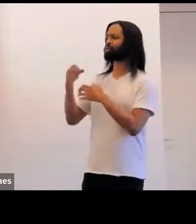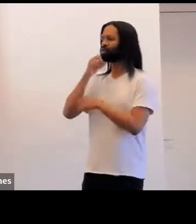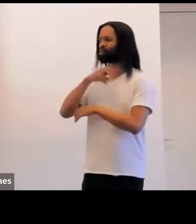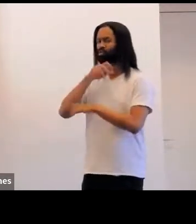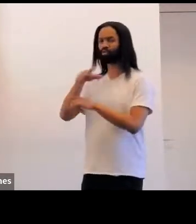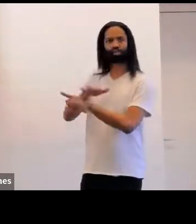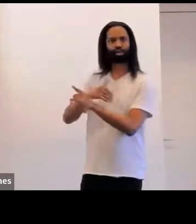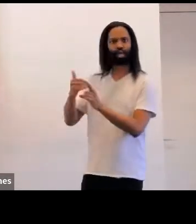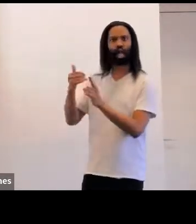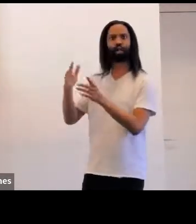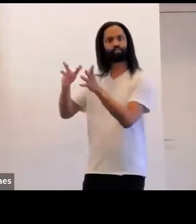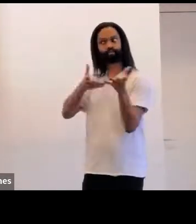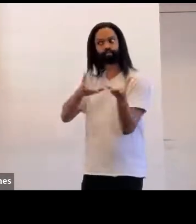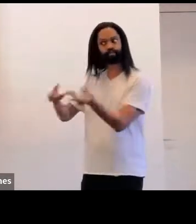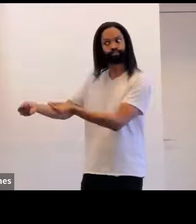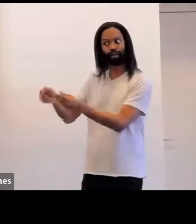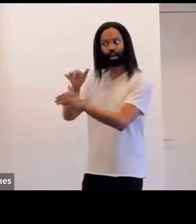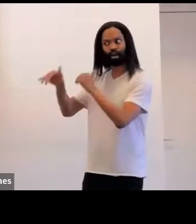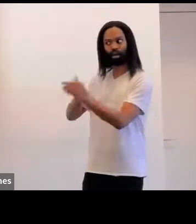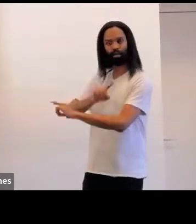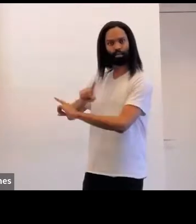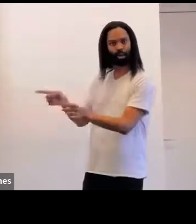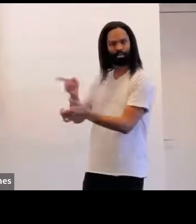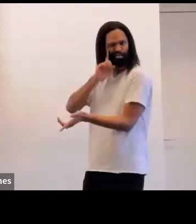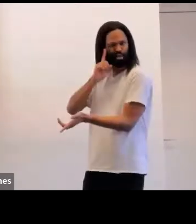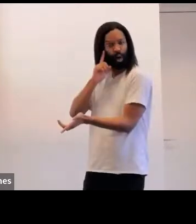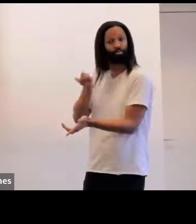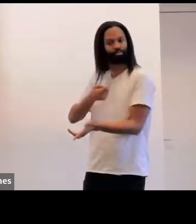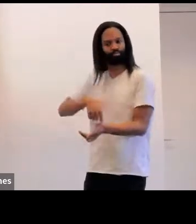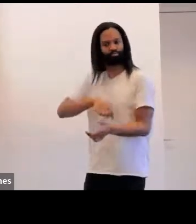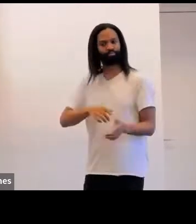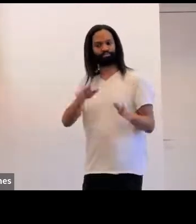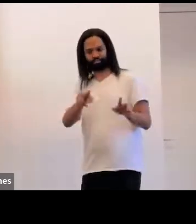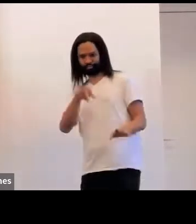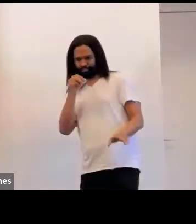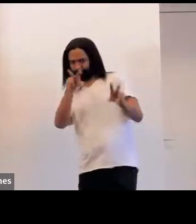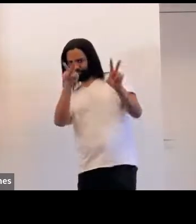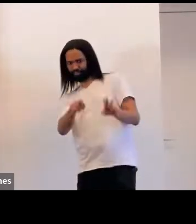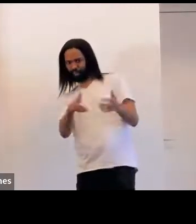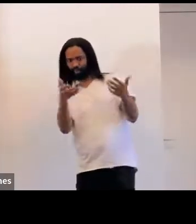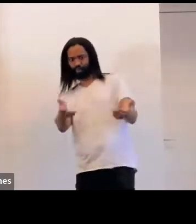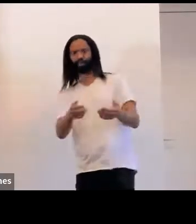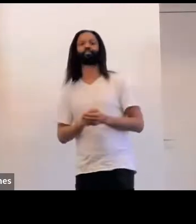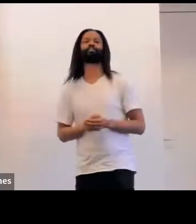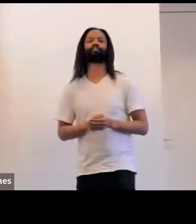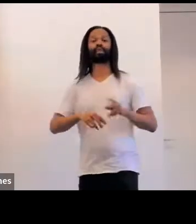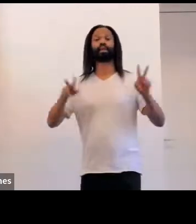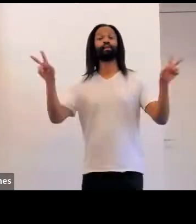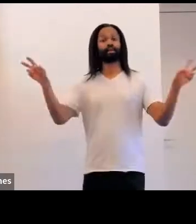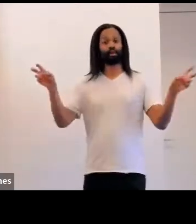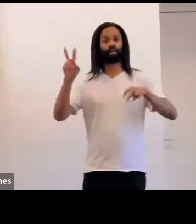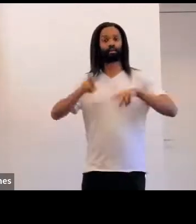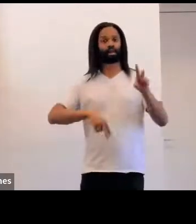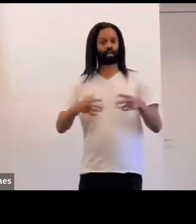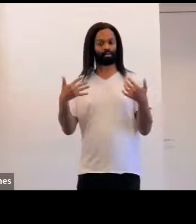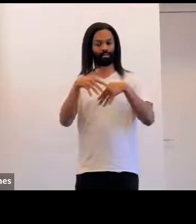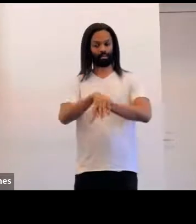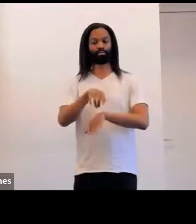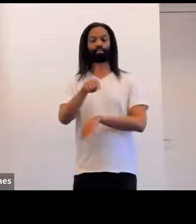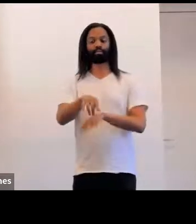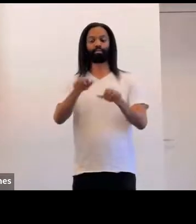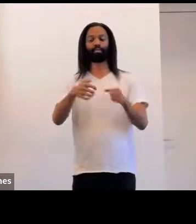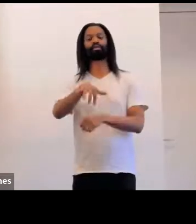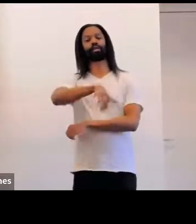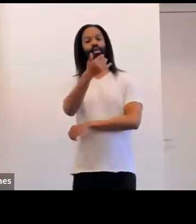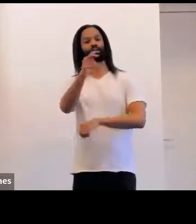d'hébergement pourtant mis à leur disposition. Ce village de l'insertion peut accueillir jusqu'à 15 personnes dans 10